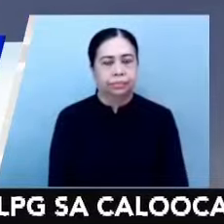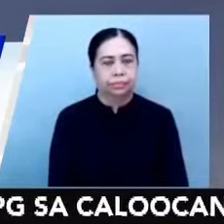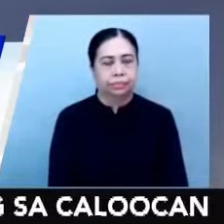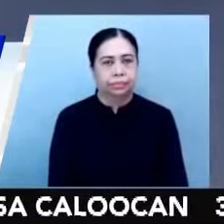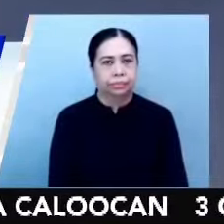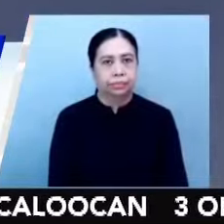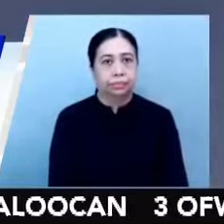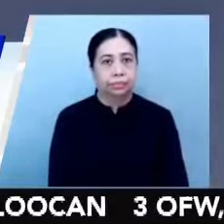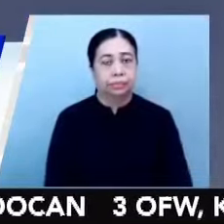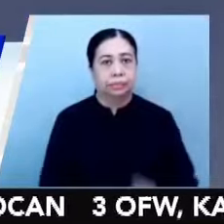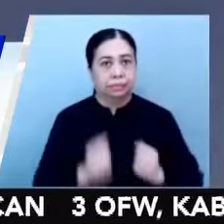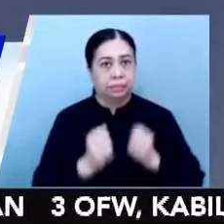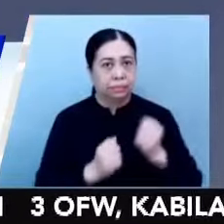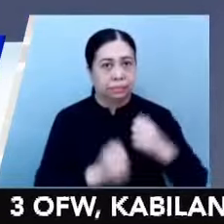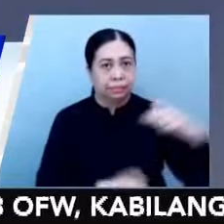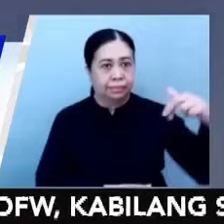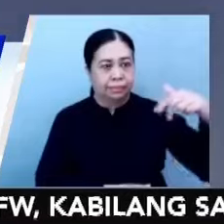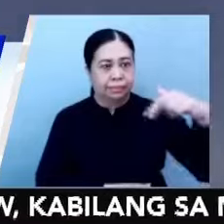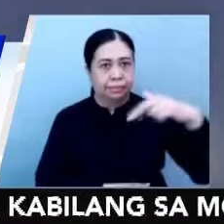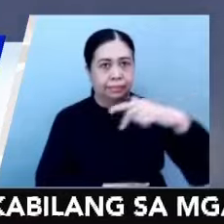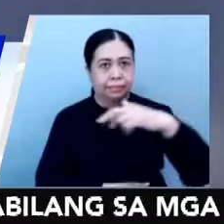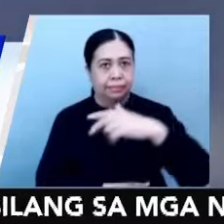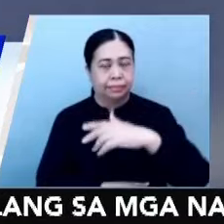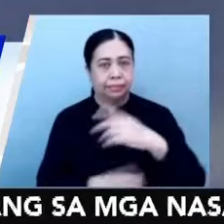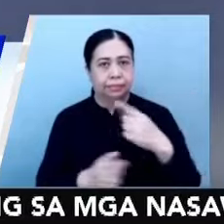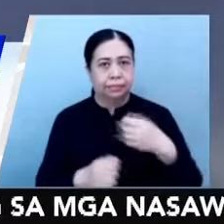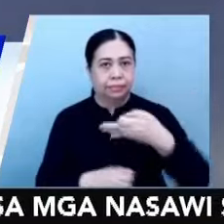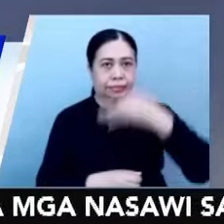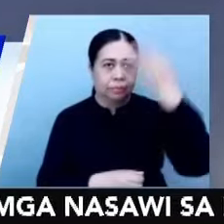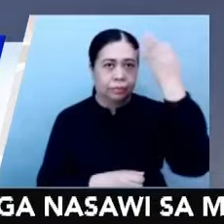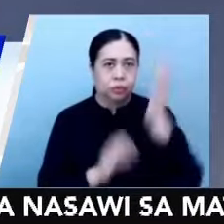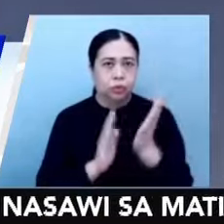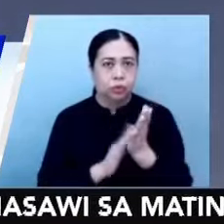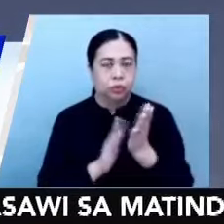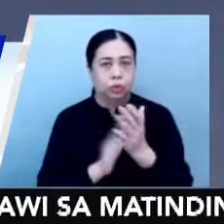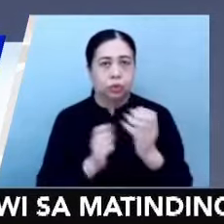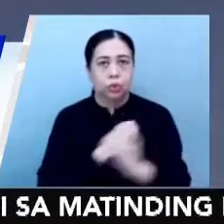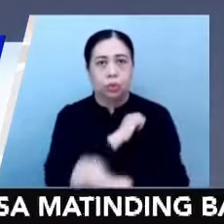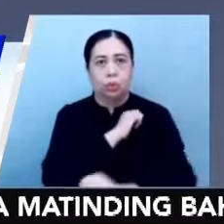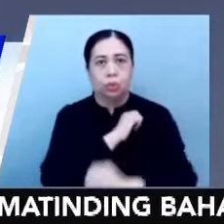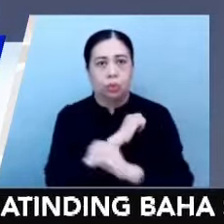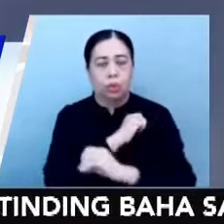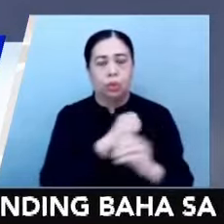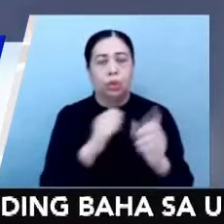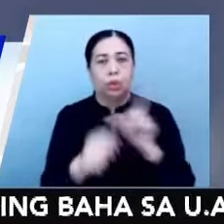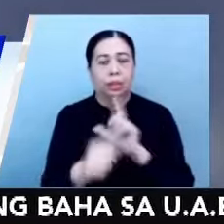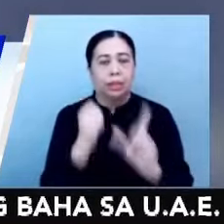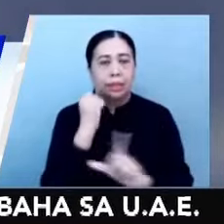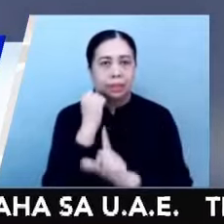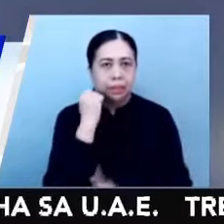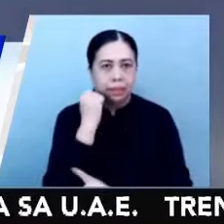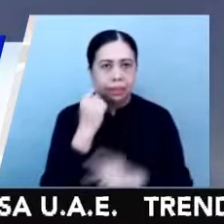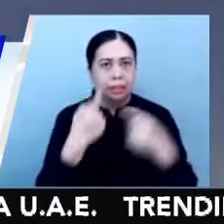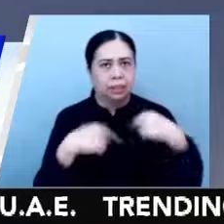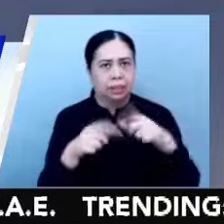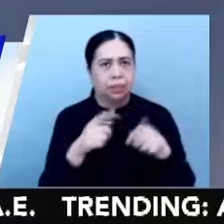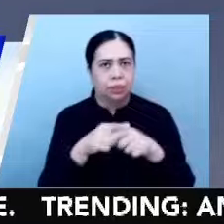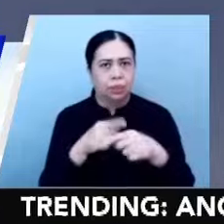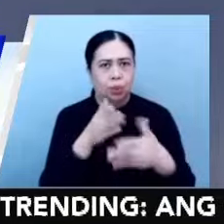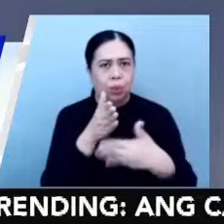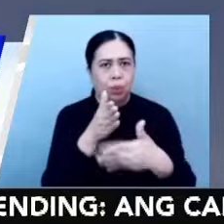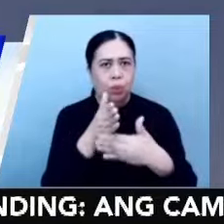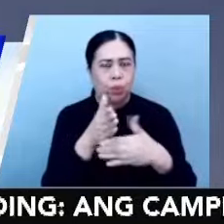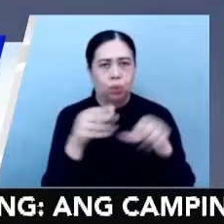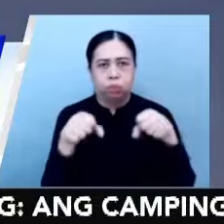Patakbong tumatawid ang batang yan sa pedestrian lane sa tapat ng isang eskwelahan sa Ormoc, Leyte. Makikita ring paparating ang isang humaharurot na motorsiklo